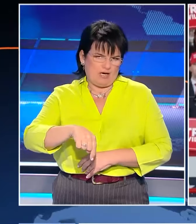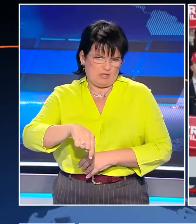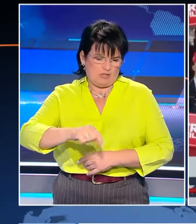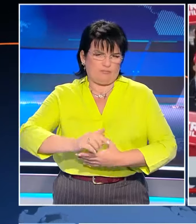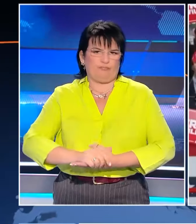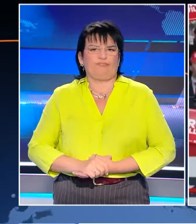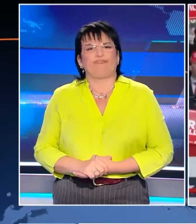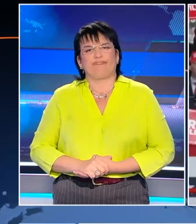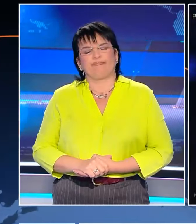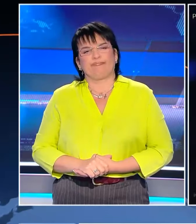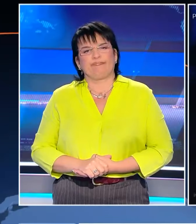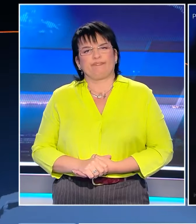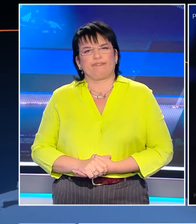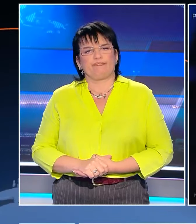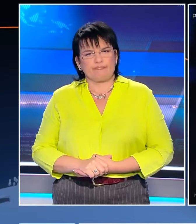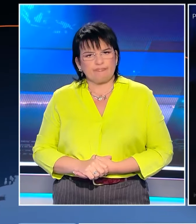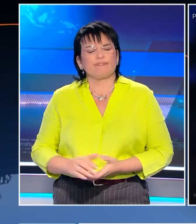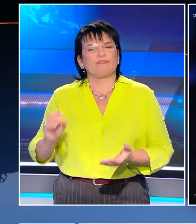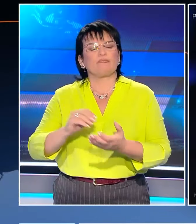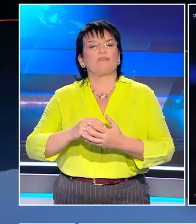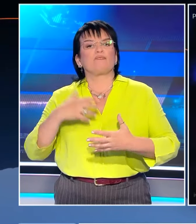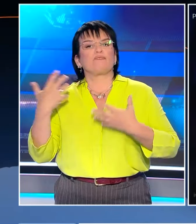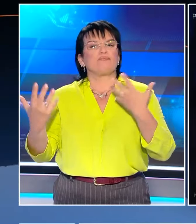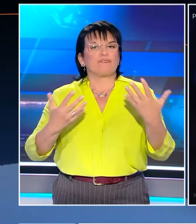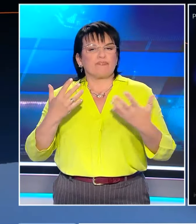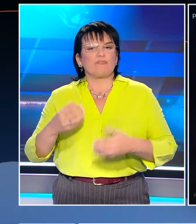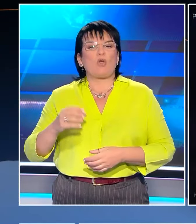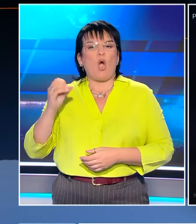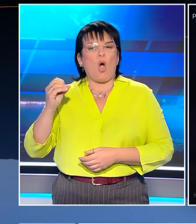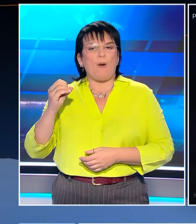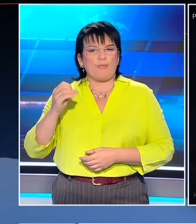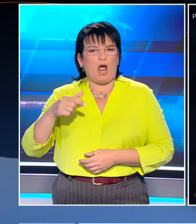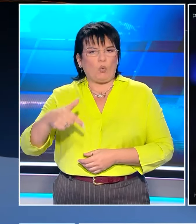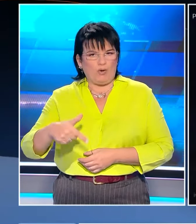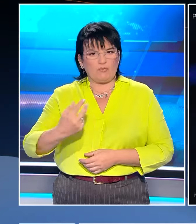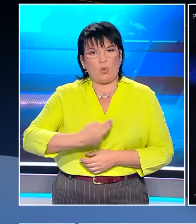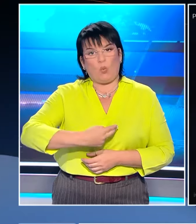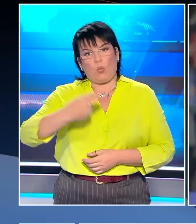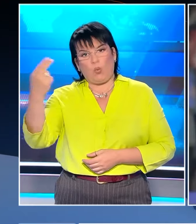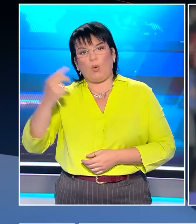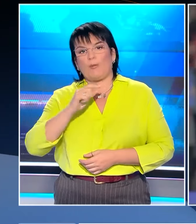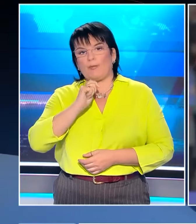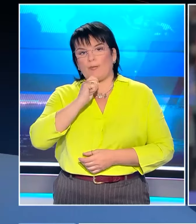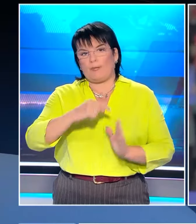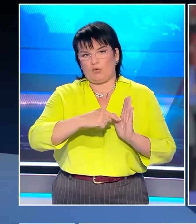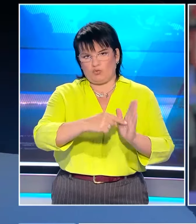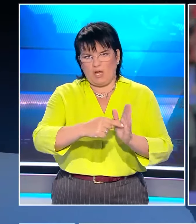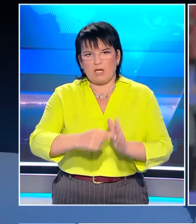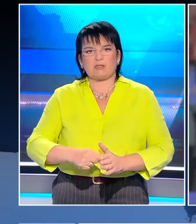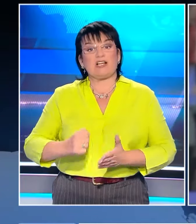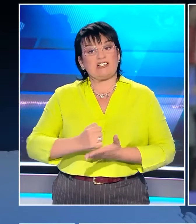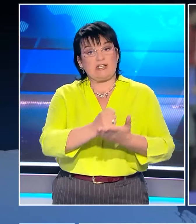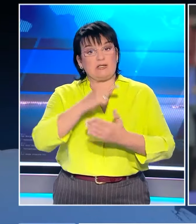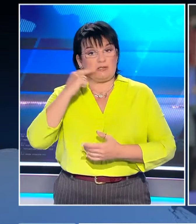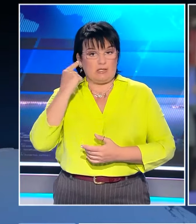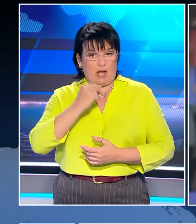of America. Ένα ακόμα show με την Όπρα Winfrey και την Lady Gaga στο πλευρό της Κάμαλα Χάρις. If we don't show up